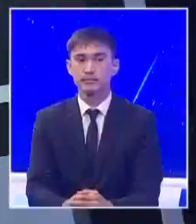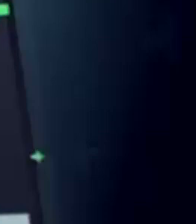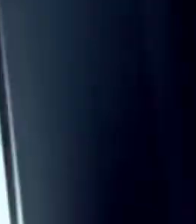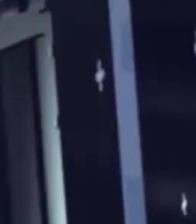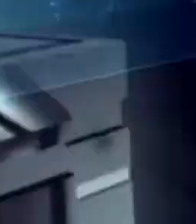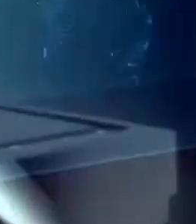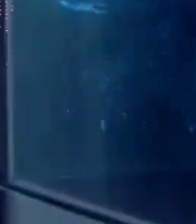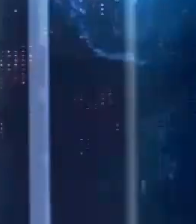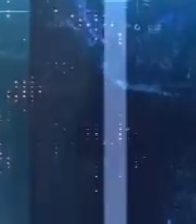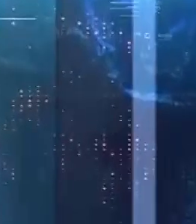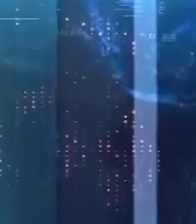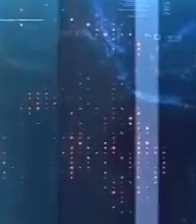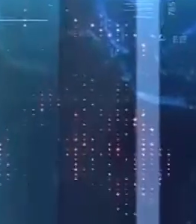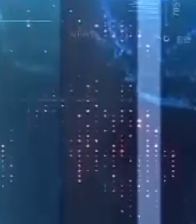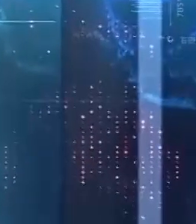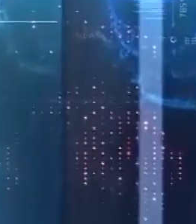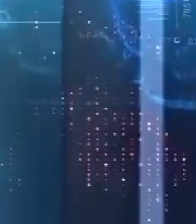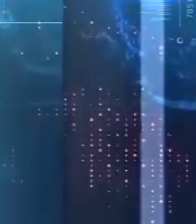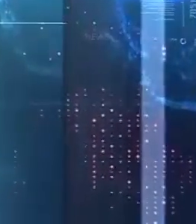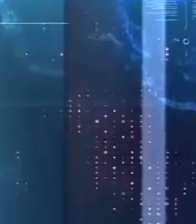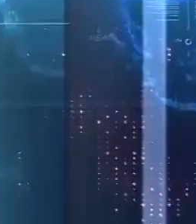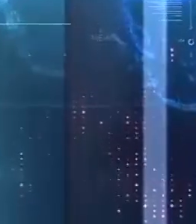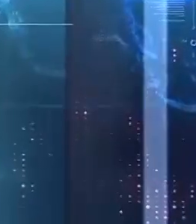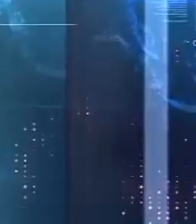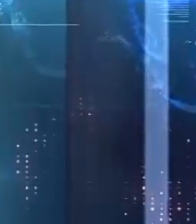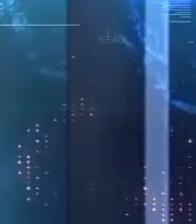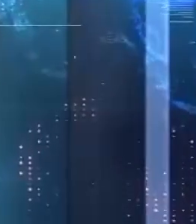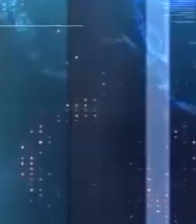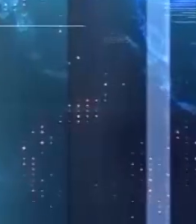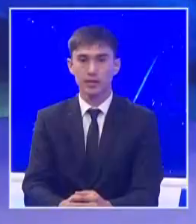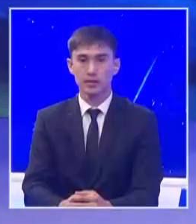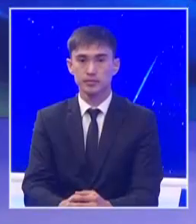Светлана Кондратенко, Жаир Курманбаев, телеканал «Жетсу», Аксумский район.